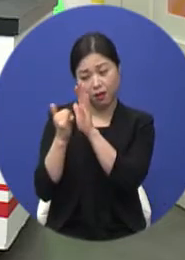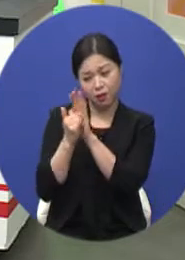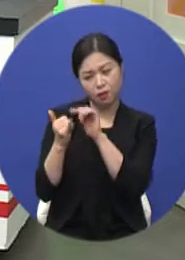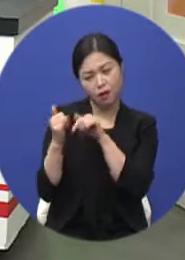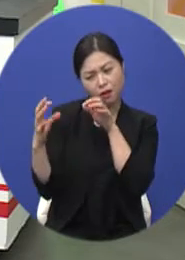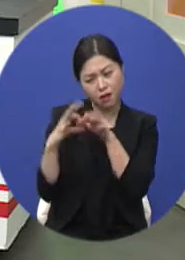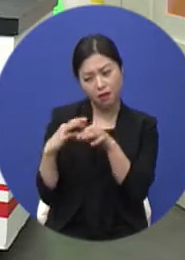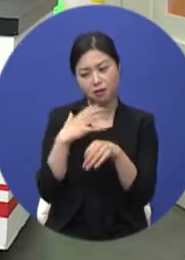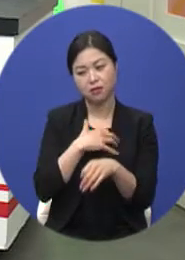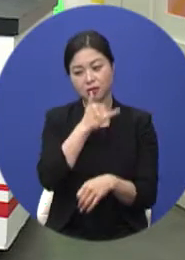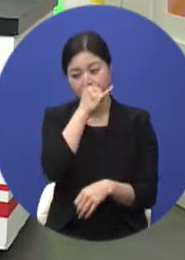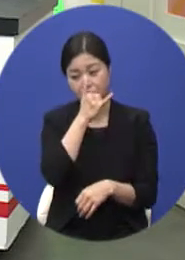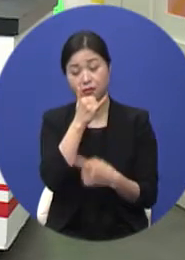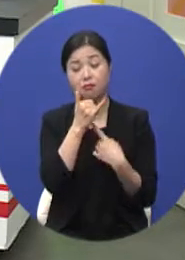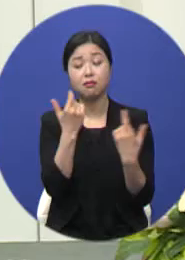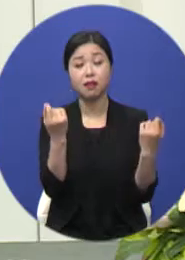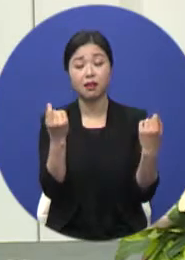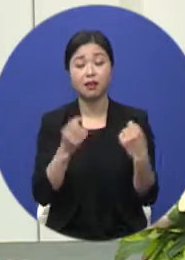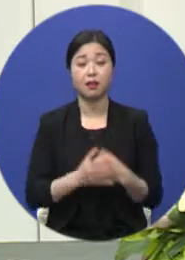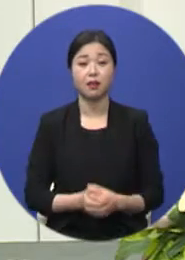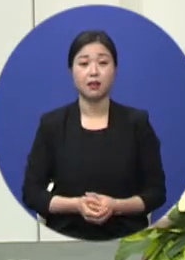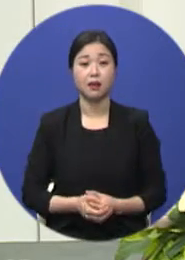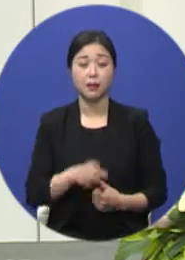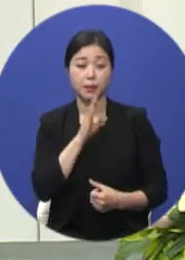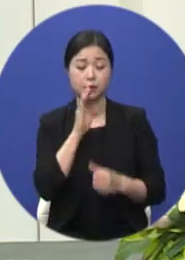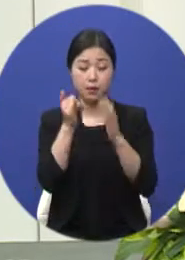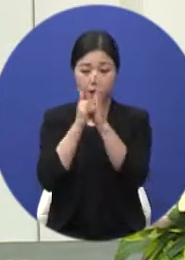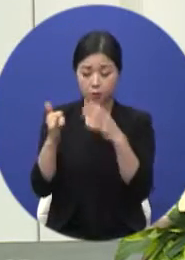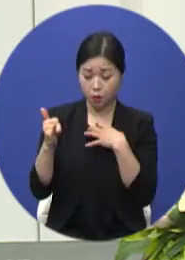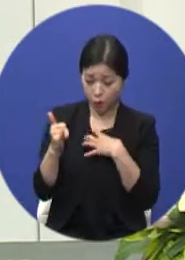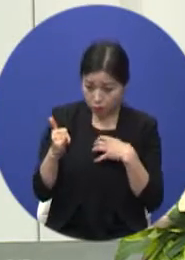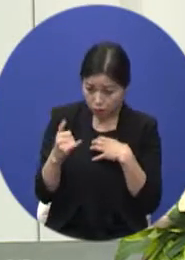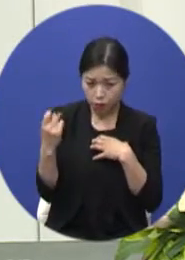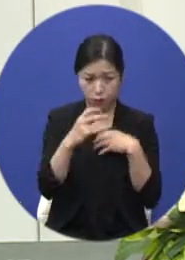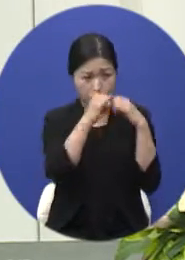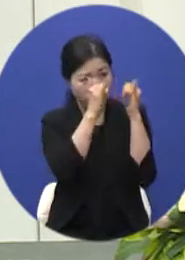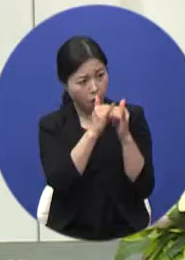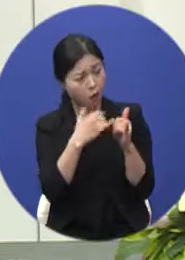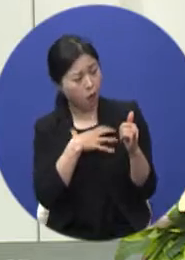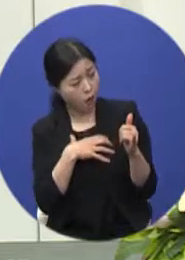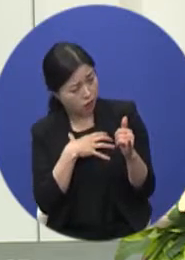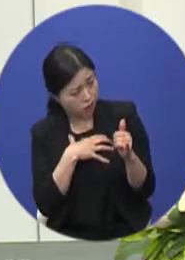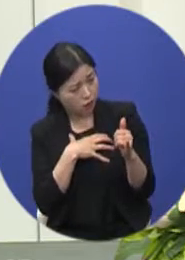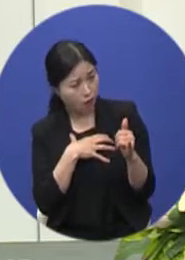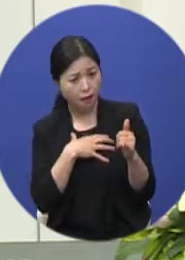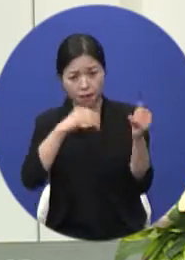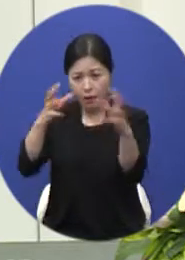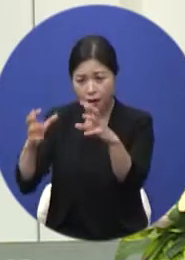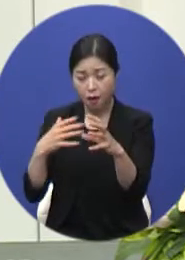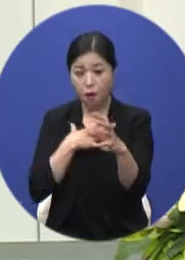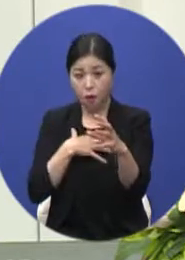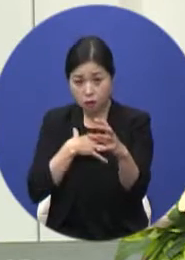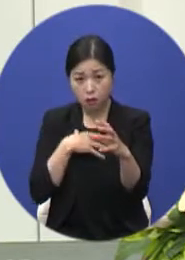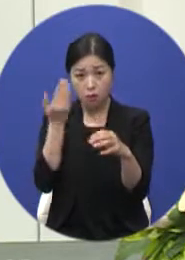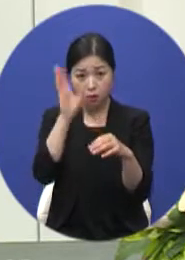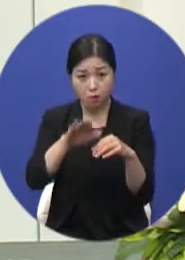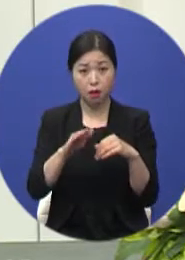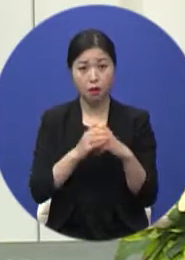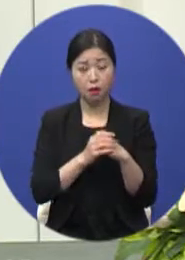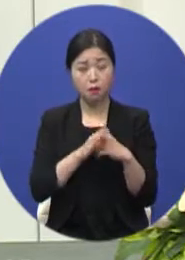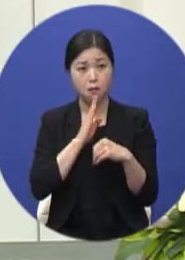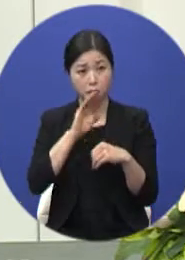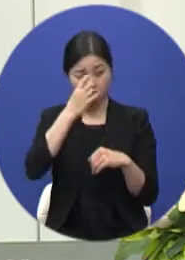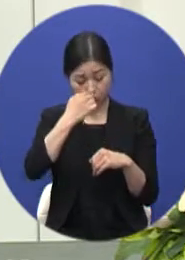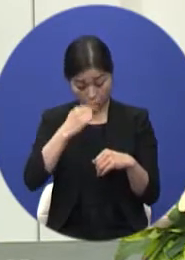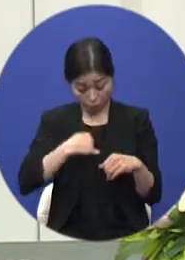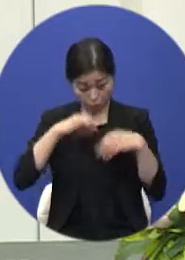걱정인데 진짜 그런 경우가 있어요. 뭐 가족 걱정하고 사회 걱정하고 나라 걱정하는데 본인